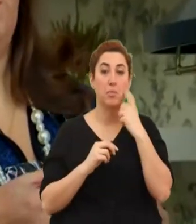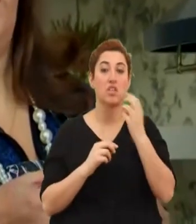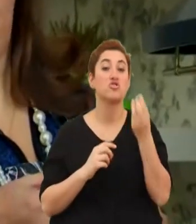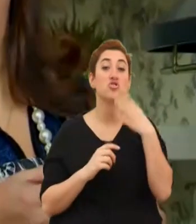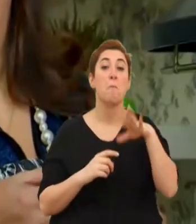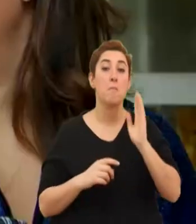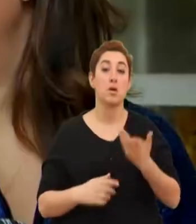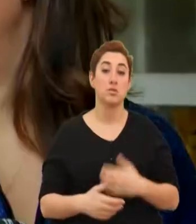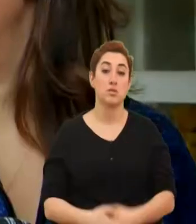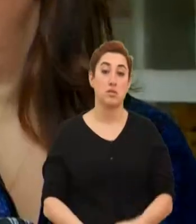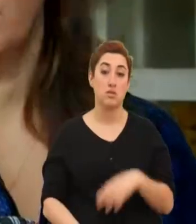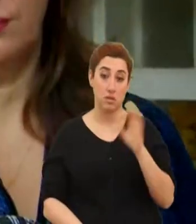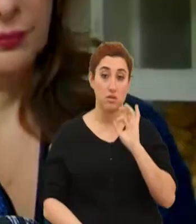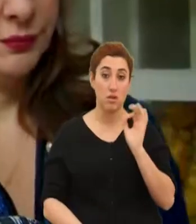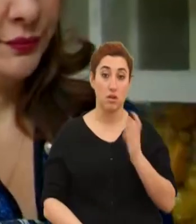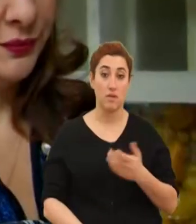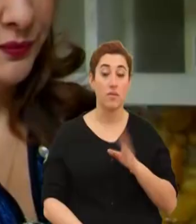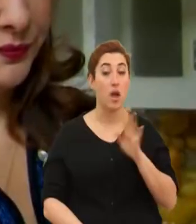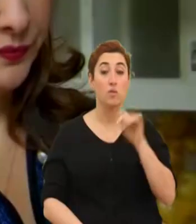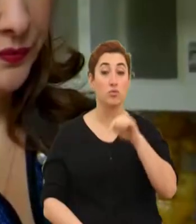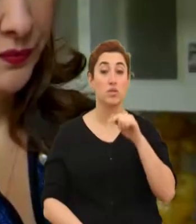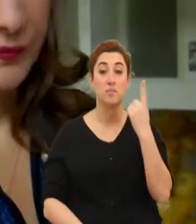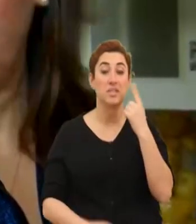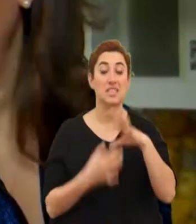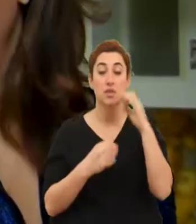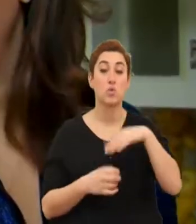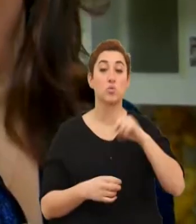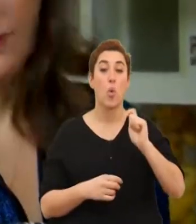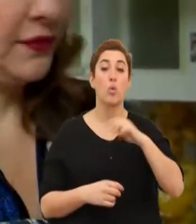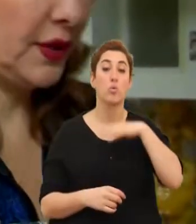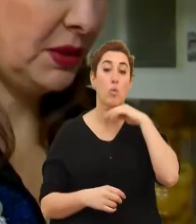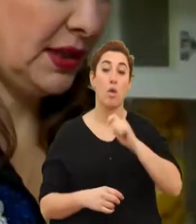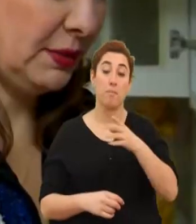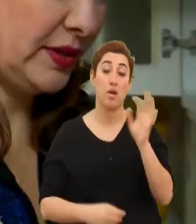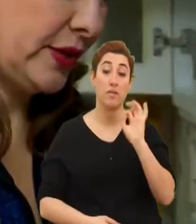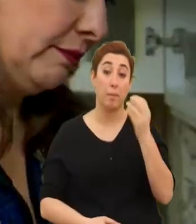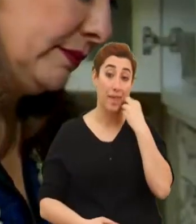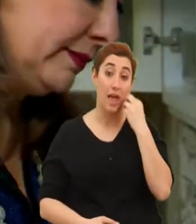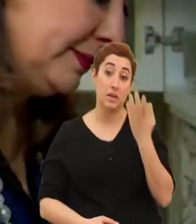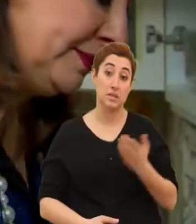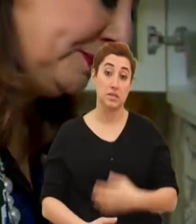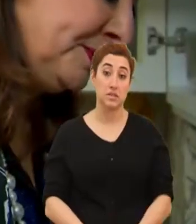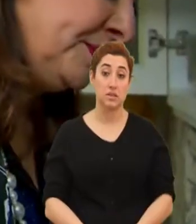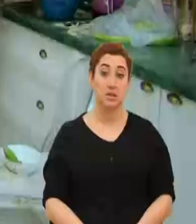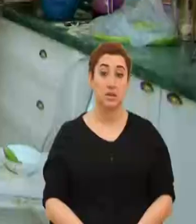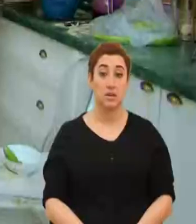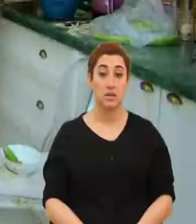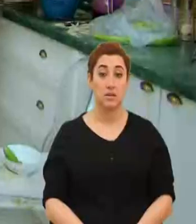patates çıkmamalıydı. Yani. Ay bunu bir kişi bile zor doyar vallahi. Tabii yiyebilirse.